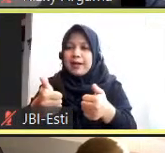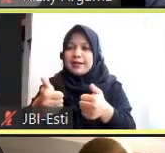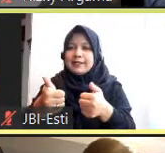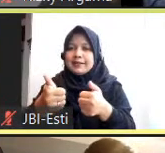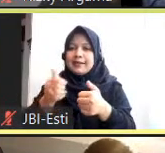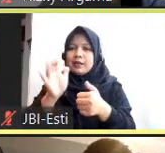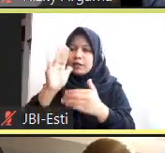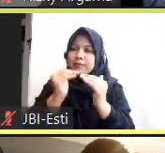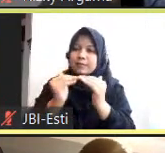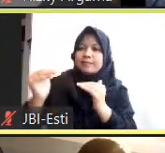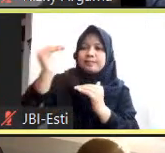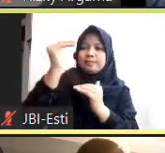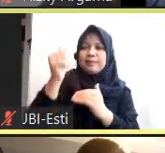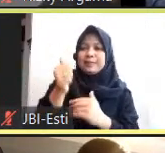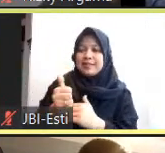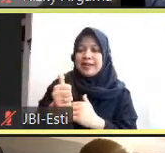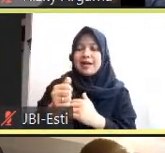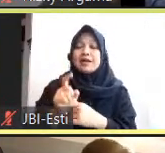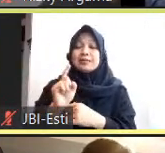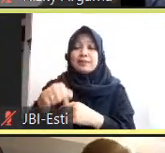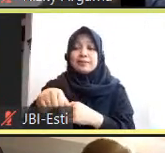civic space ini juga